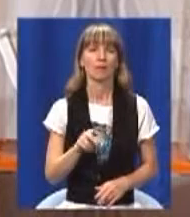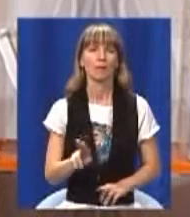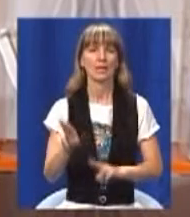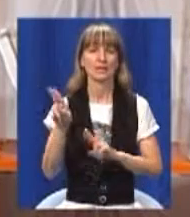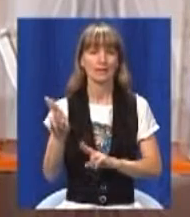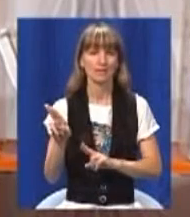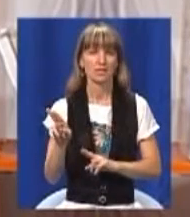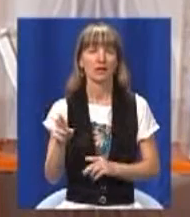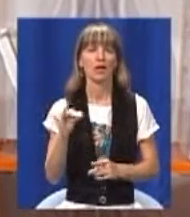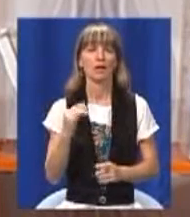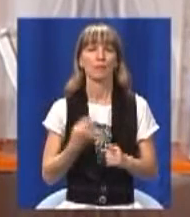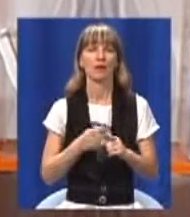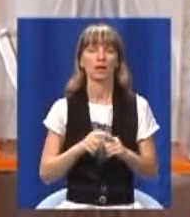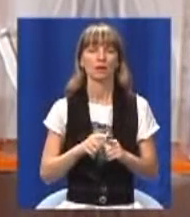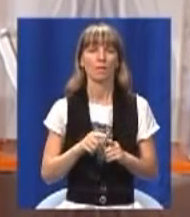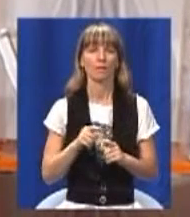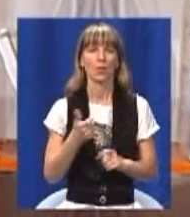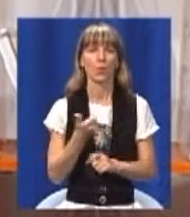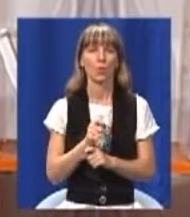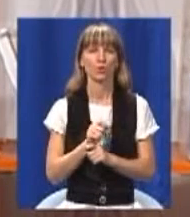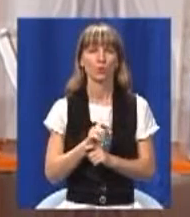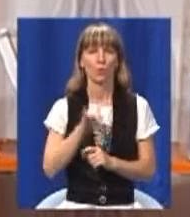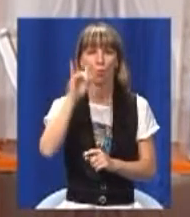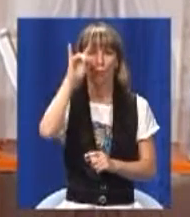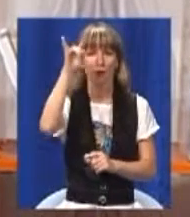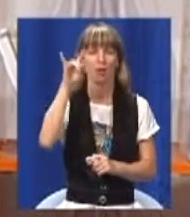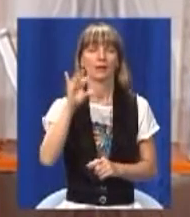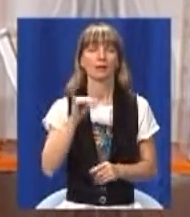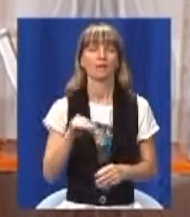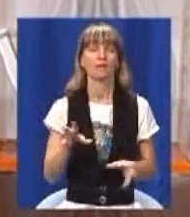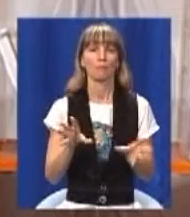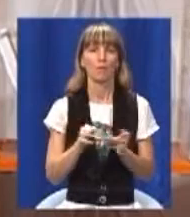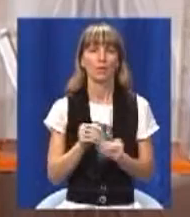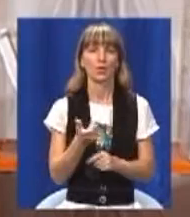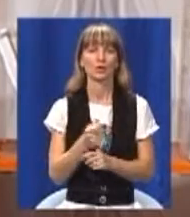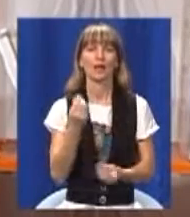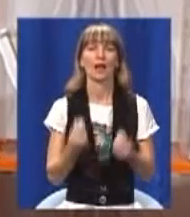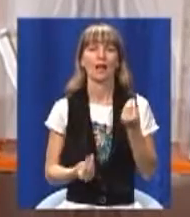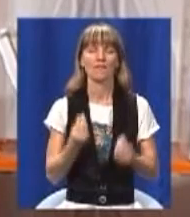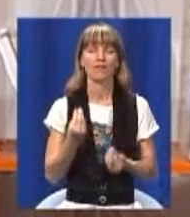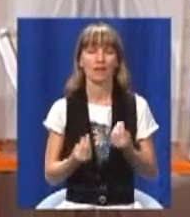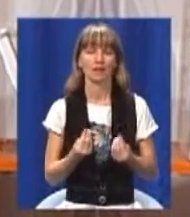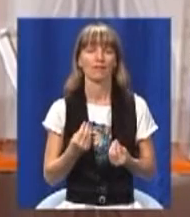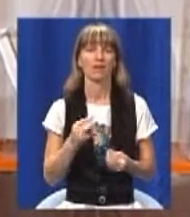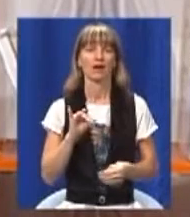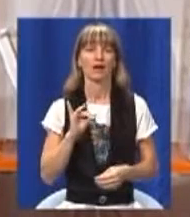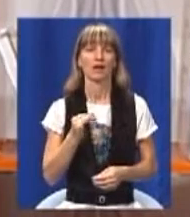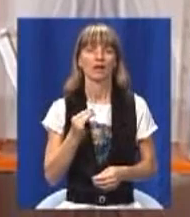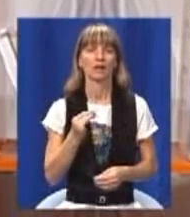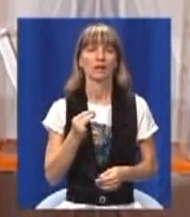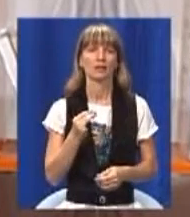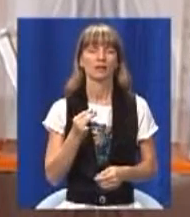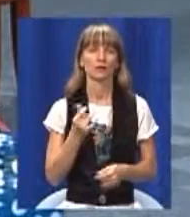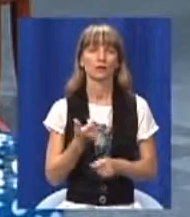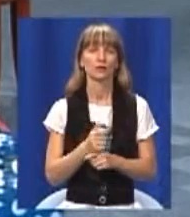і тому вона достатньо уперта, але разом із цим дуже грайлива, і тому її дуже люблять